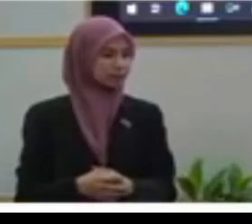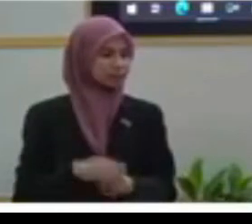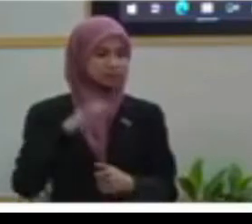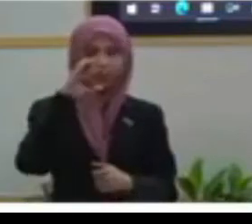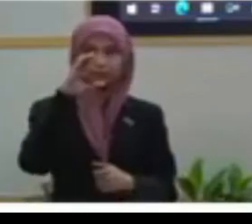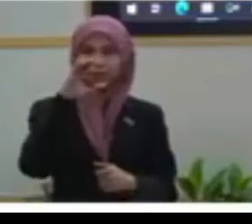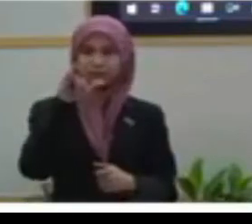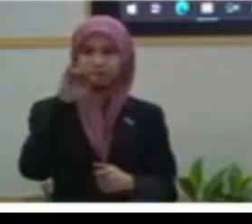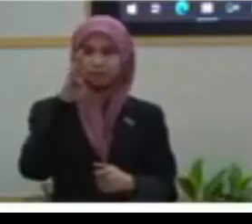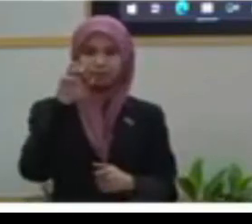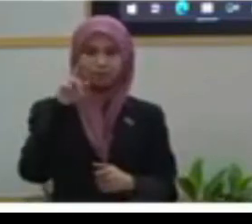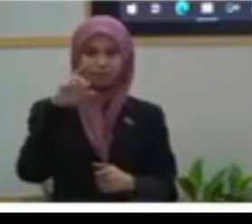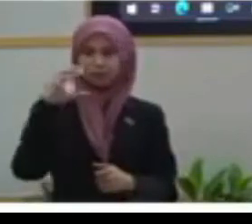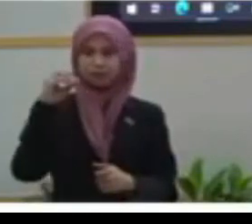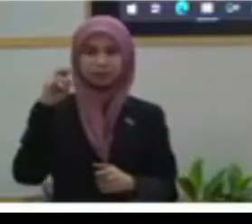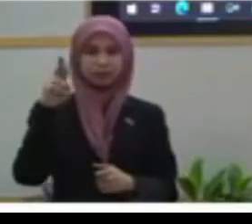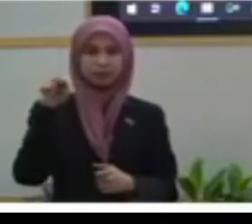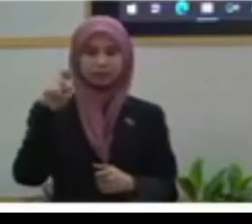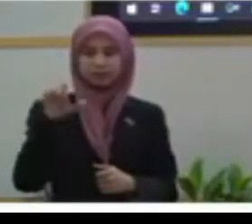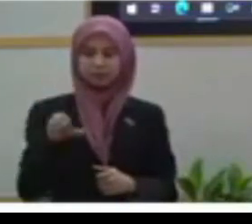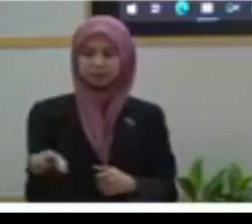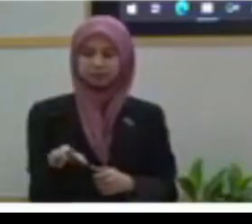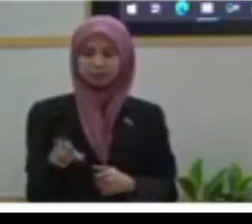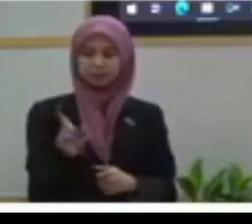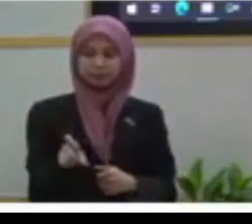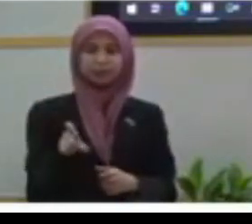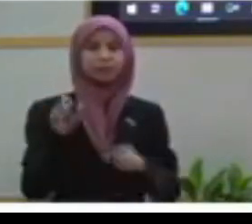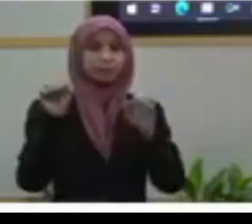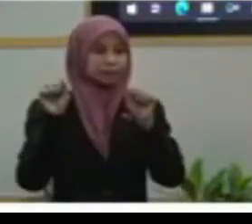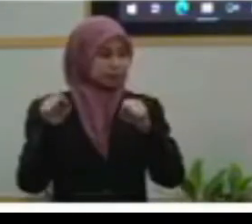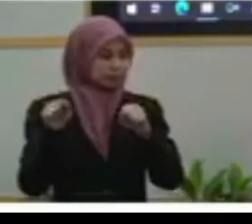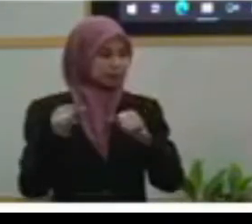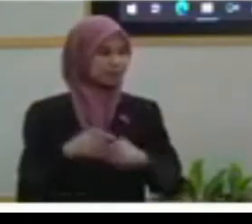Tekan ataupun guna mouse klik cyber counter.